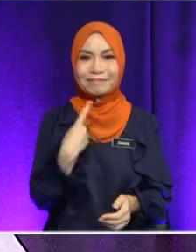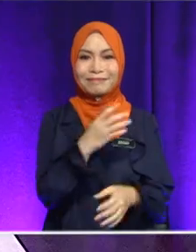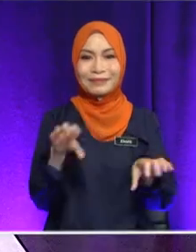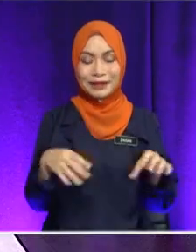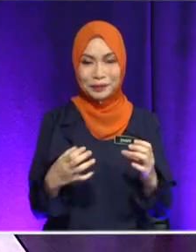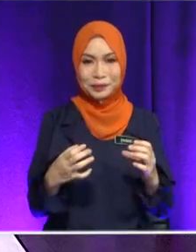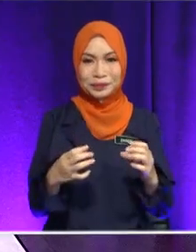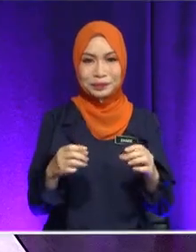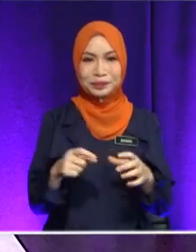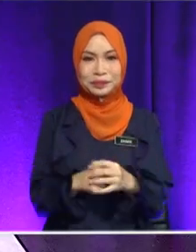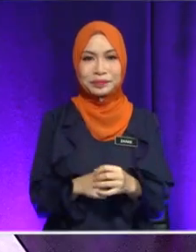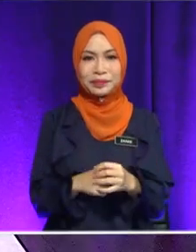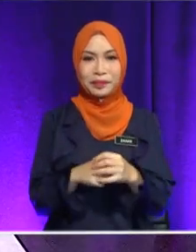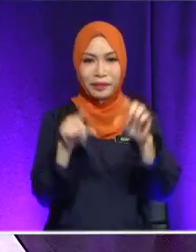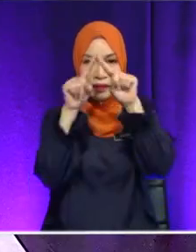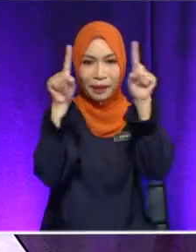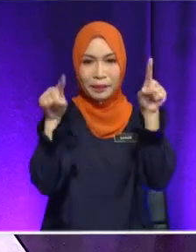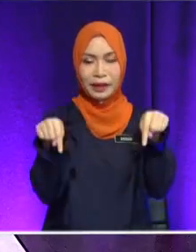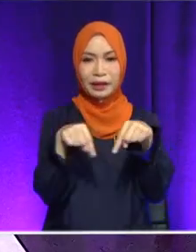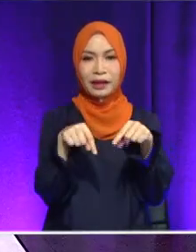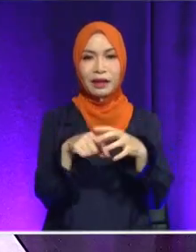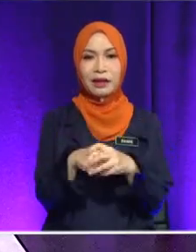di depan tuh di depan